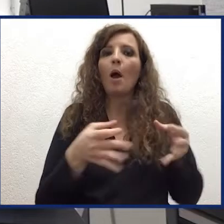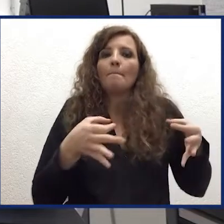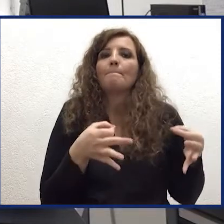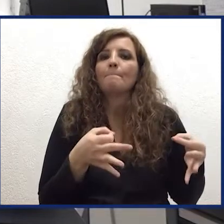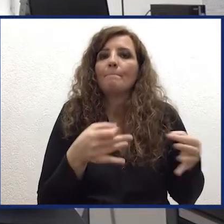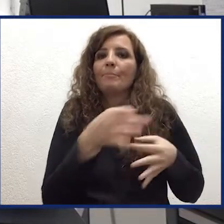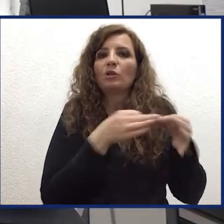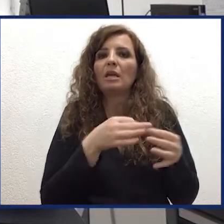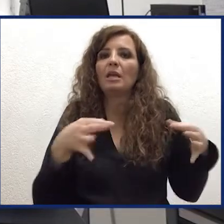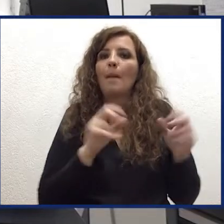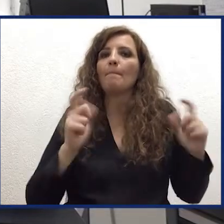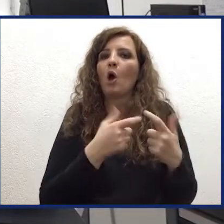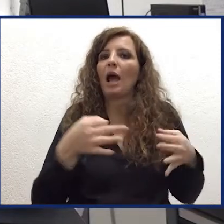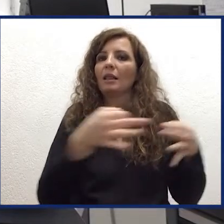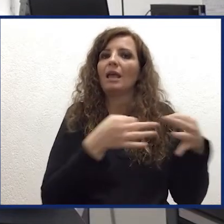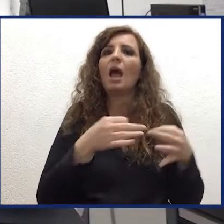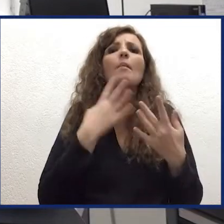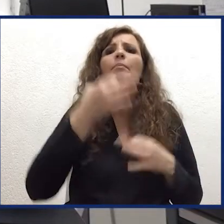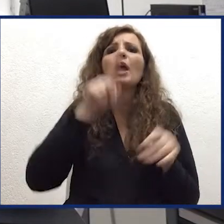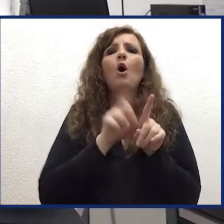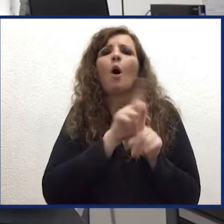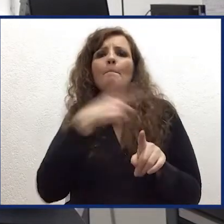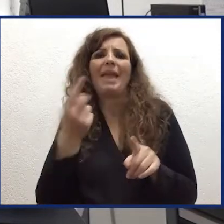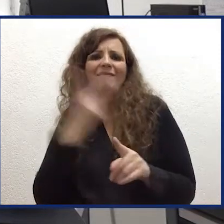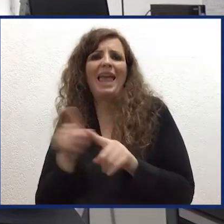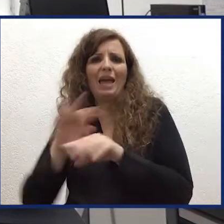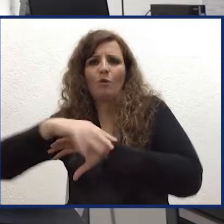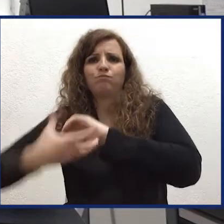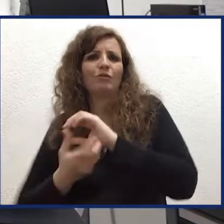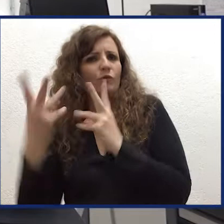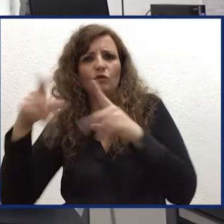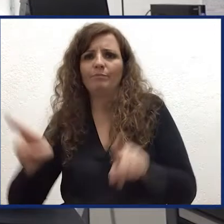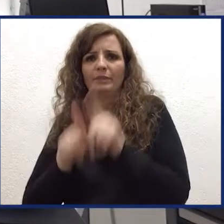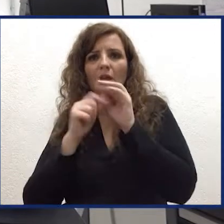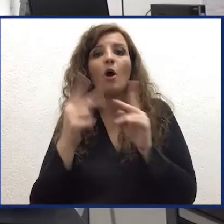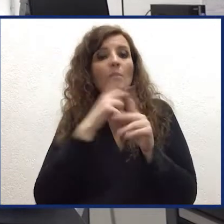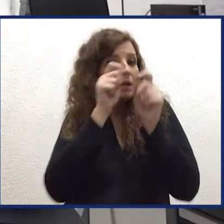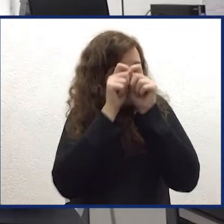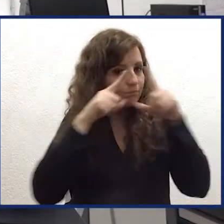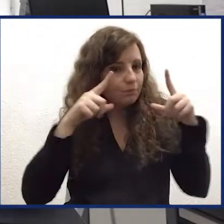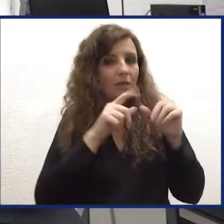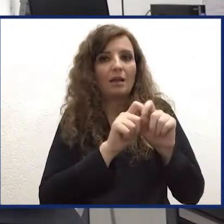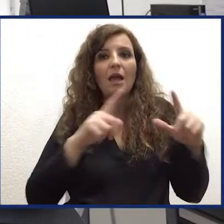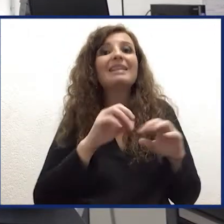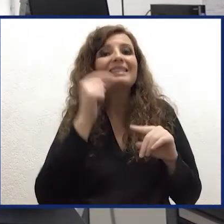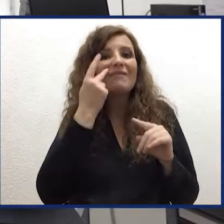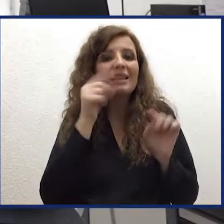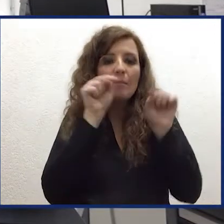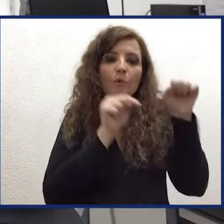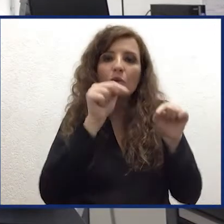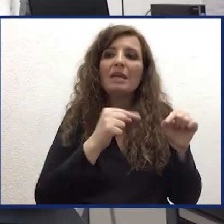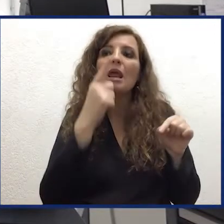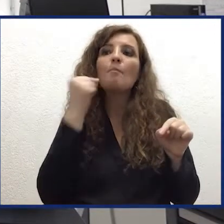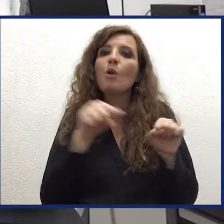delle proteine, proprio allo stesso modo di come sono disposte nelle membrane biologiche. Facendo un ingrandimento al microscopio ottico si notano